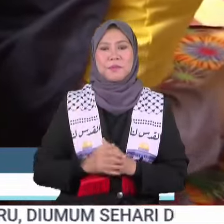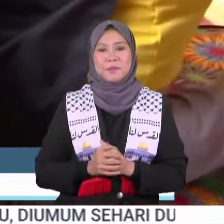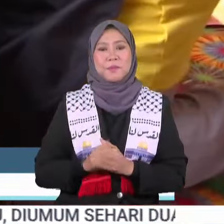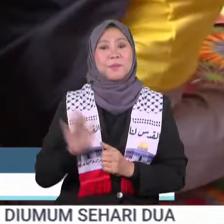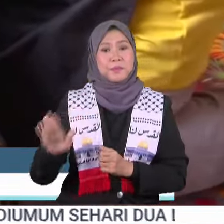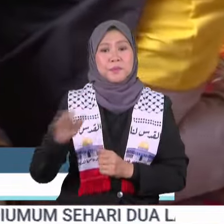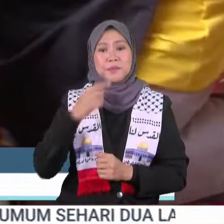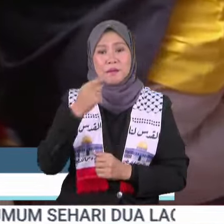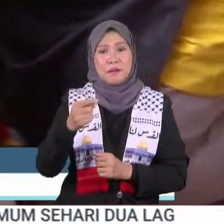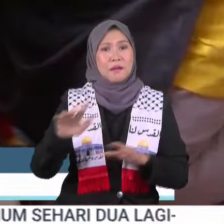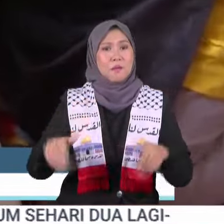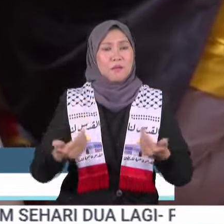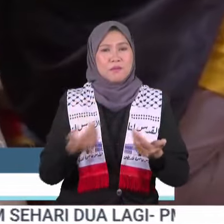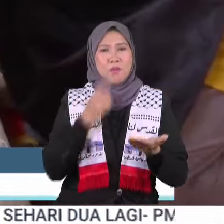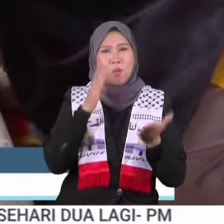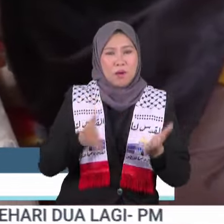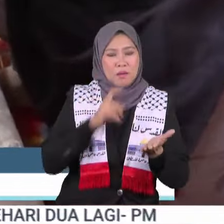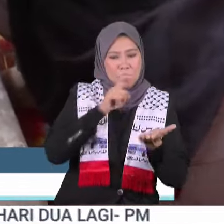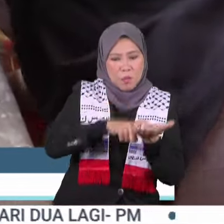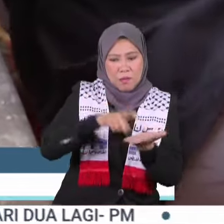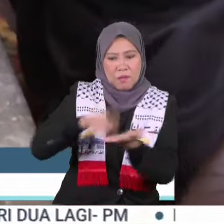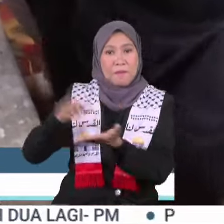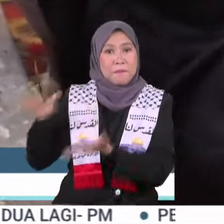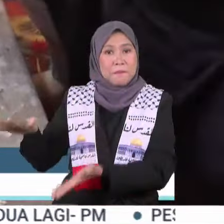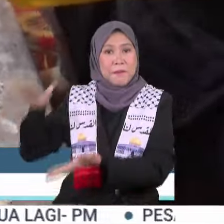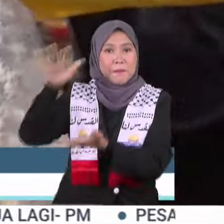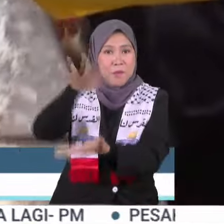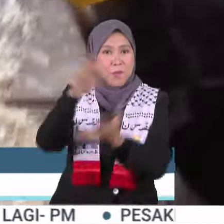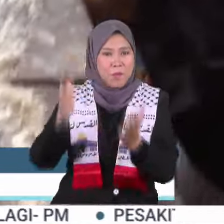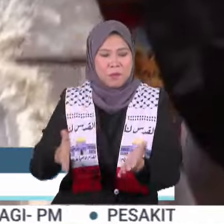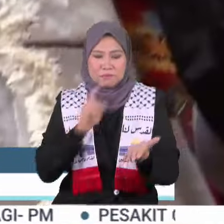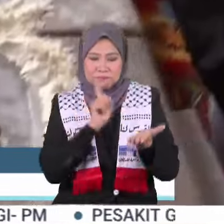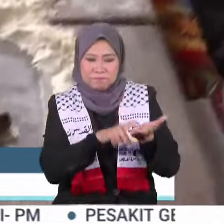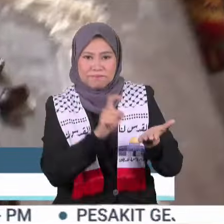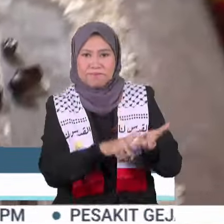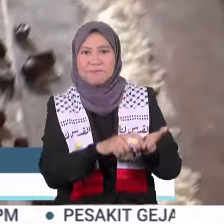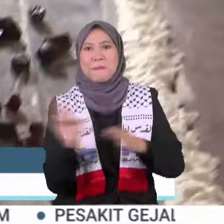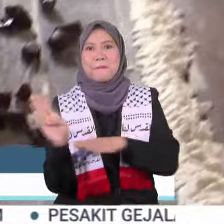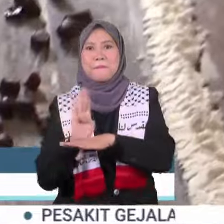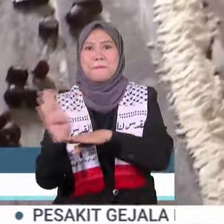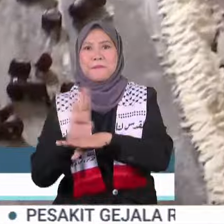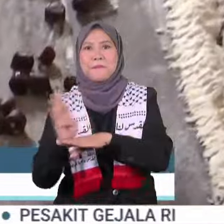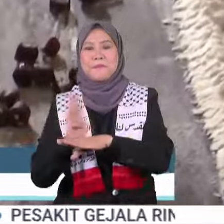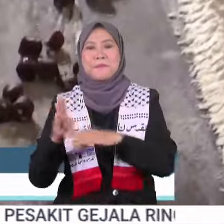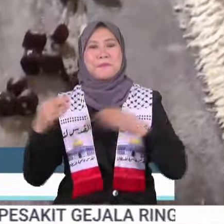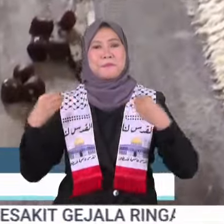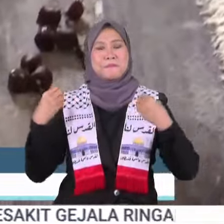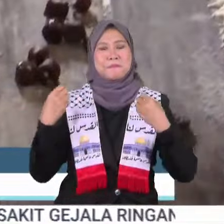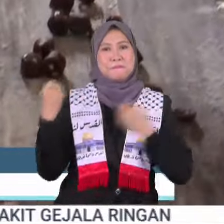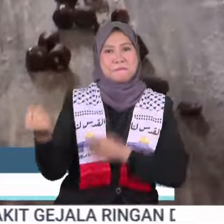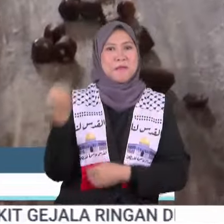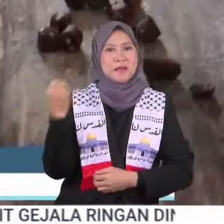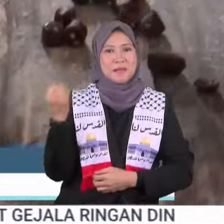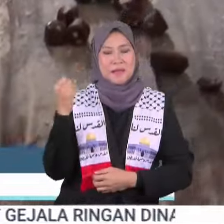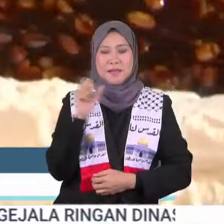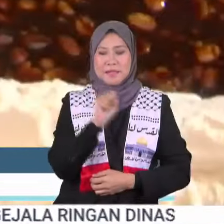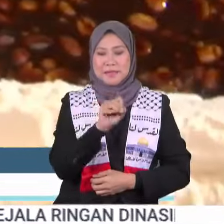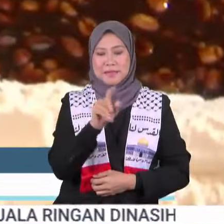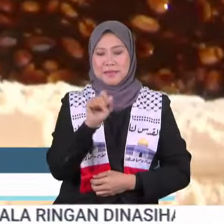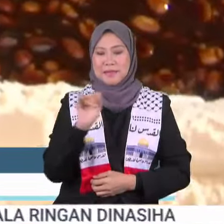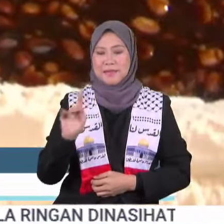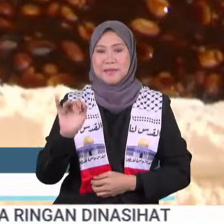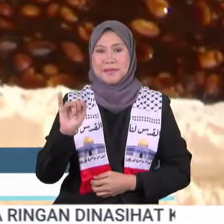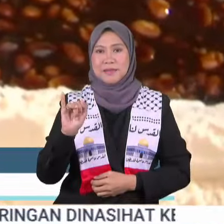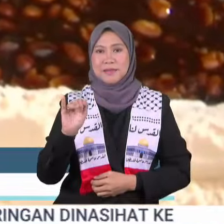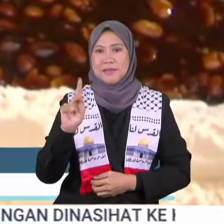beliau bagi memenuhi permintaan pemborong khususnya dalam kalangan peniaga di pasar Siti Khadijah Setiap hari